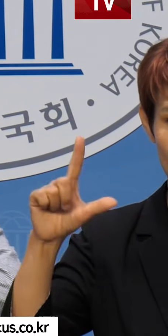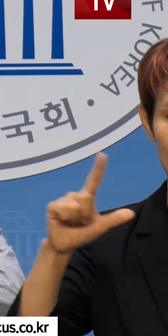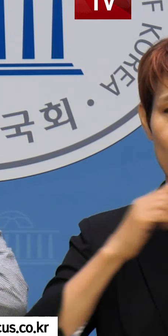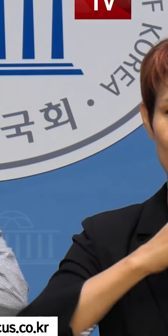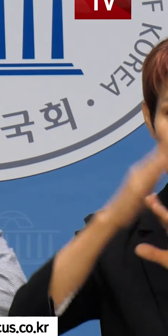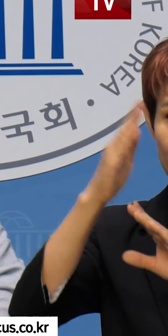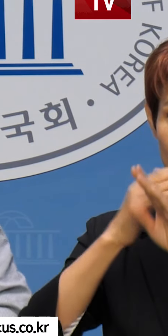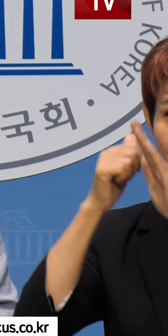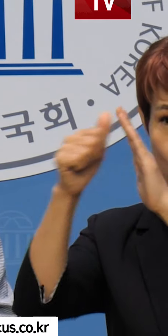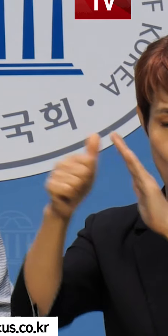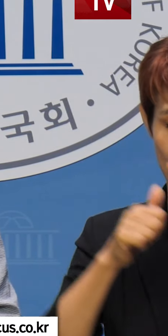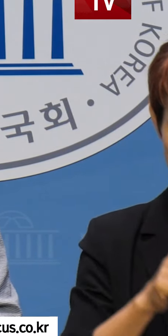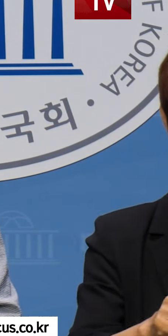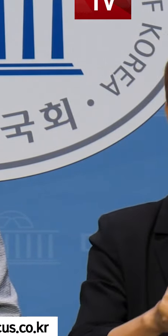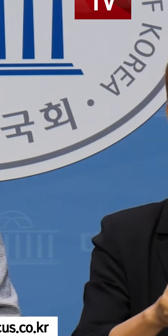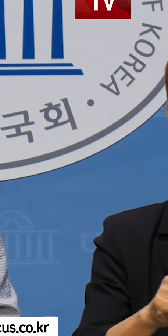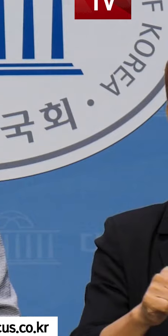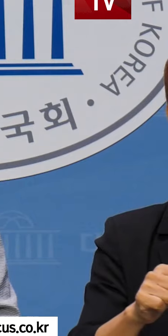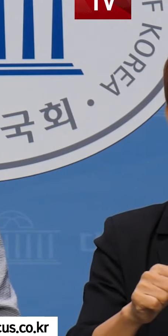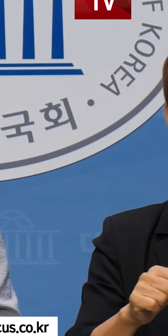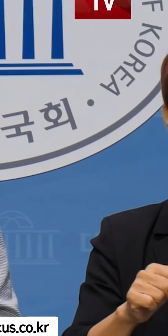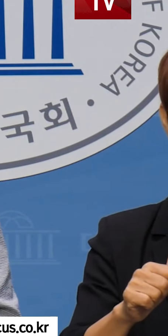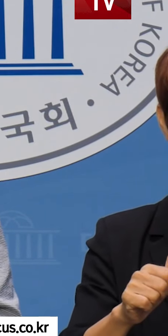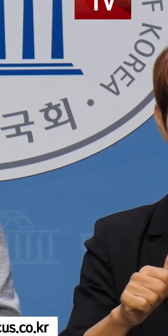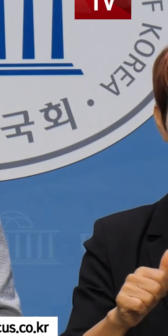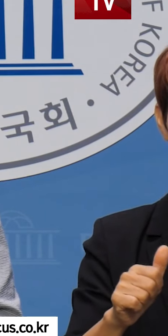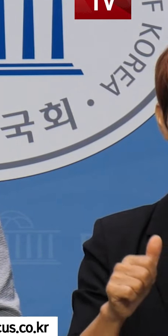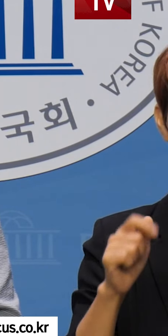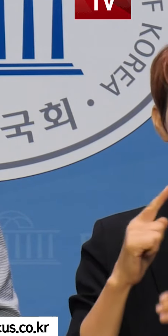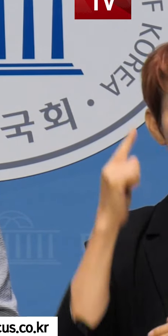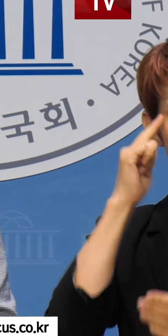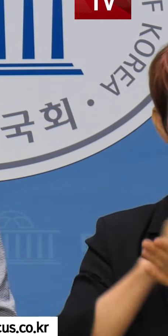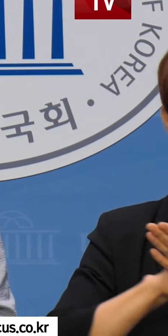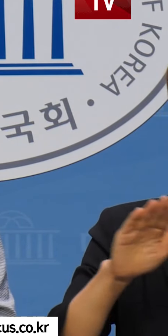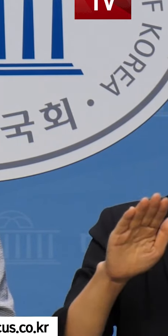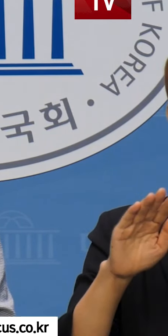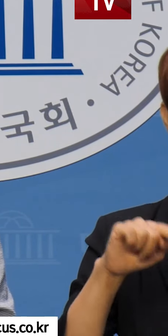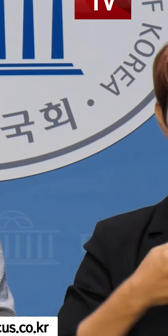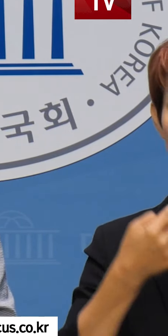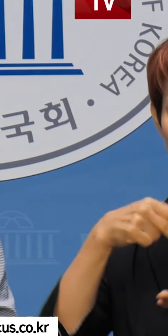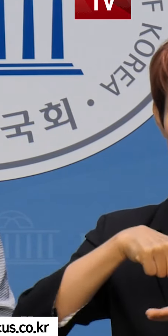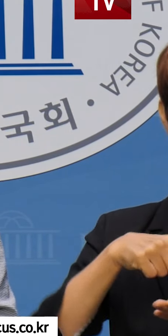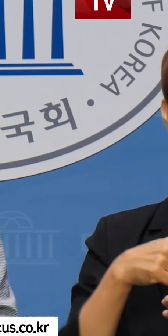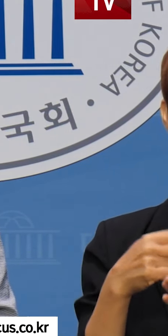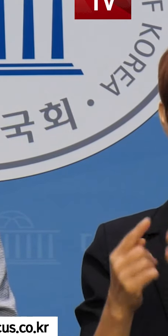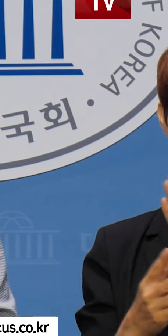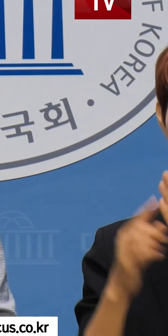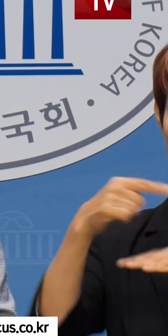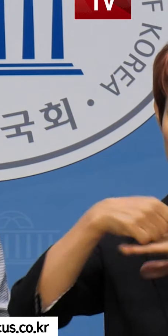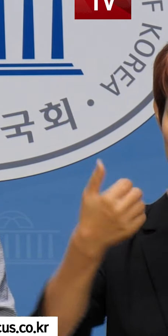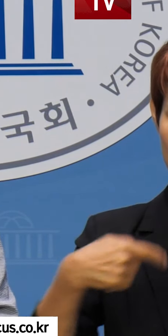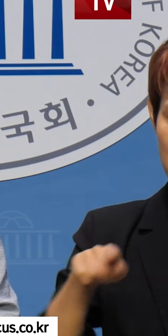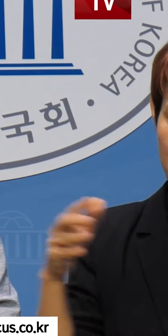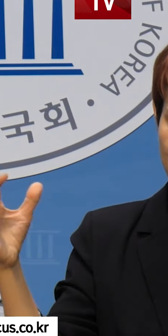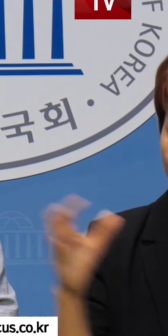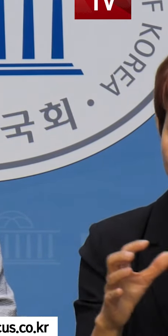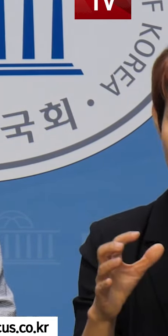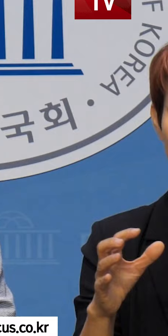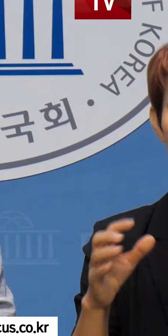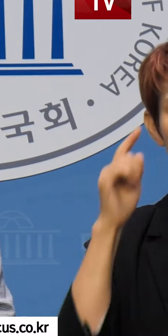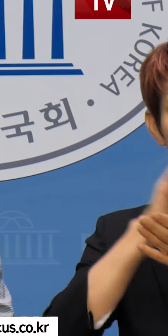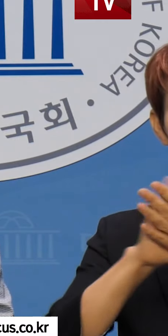대표는 우리 길의 앞에서 자주 평화 민족 대단결이라는 평화통일의 3대